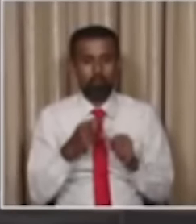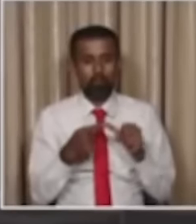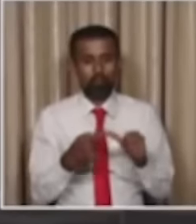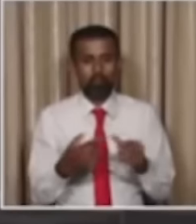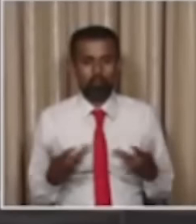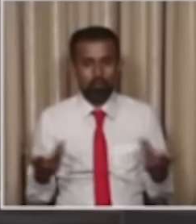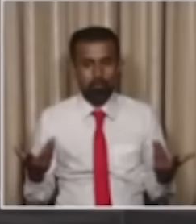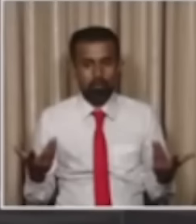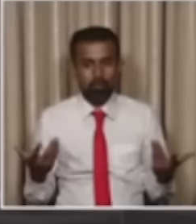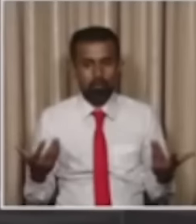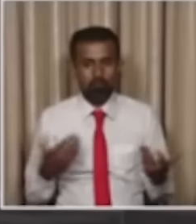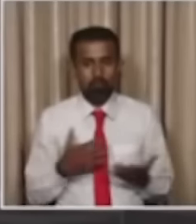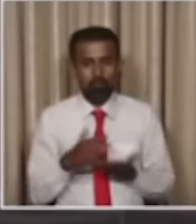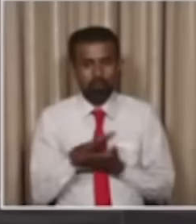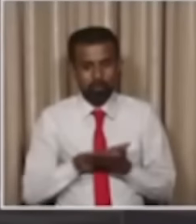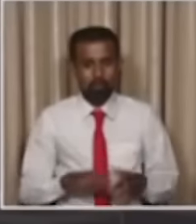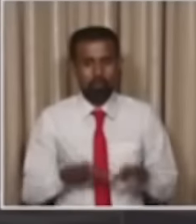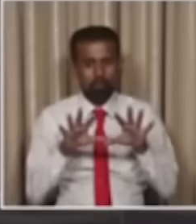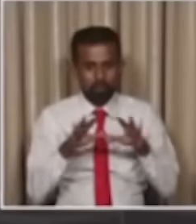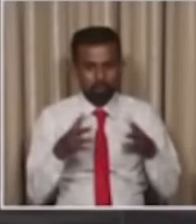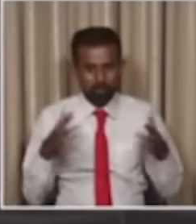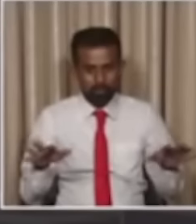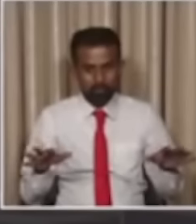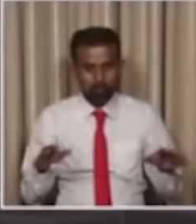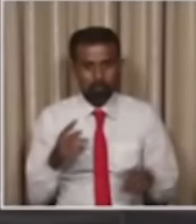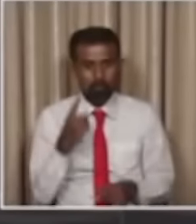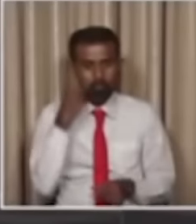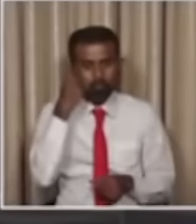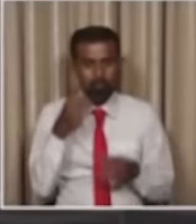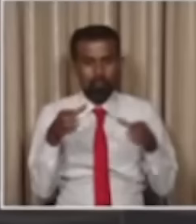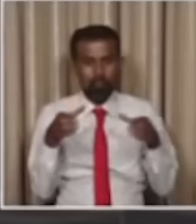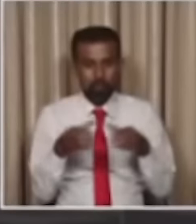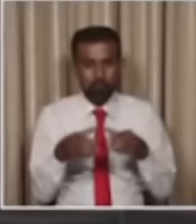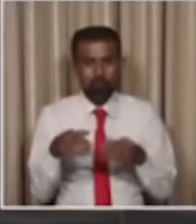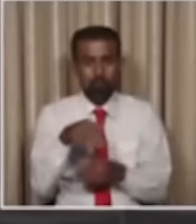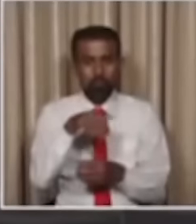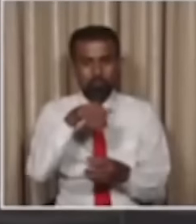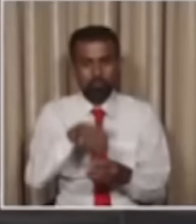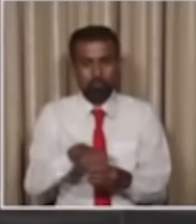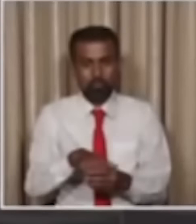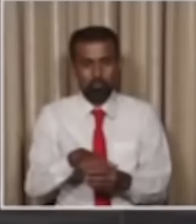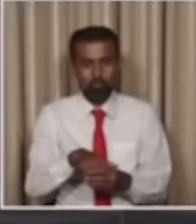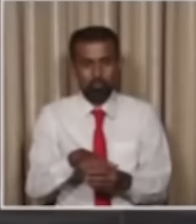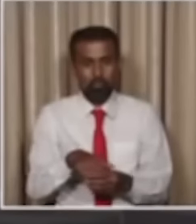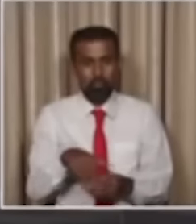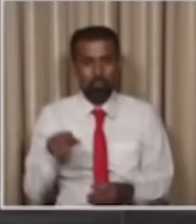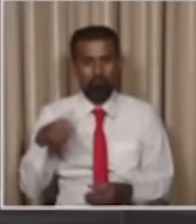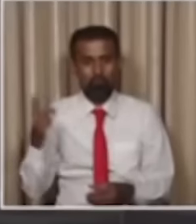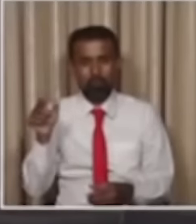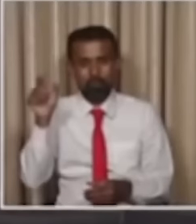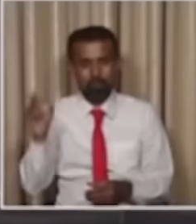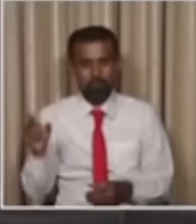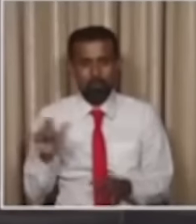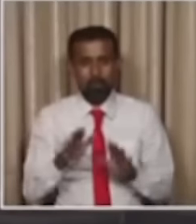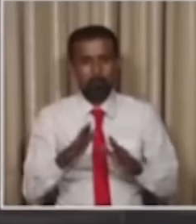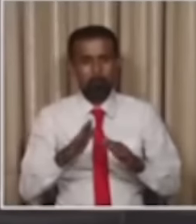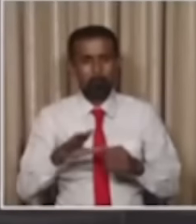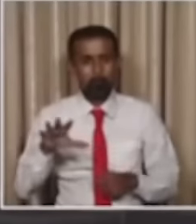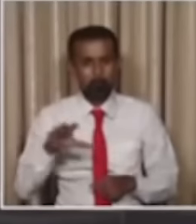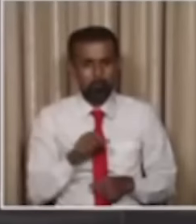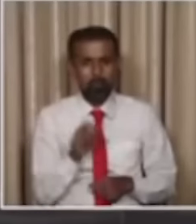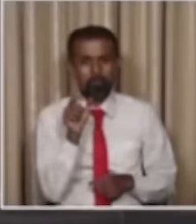නැහැ. මම දැන් තේරුම් කළා කිව්වා මේක බුද්ධ්‍යංශයක් මාර්ගෙන් කවුරු හරි මේ පාවිච්චි කරපු